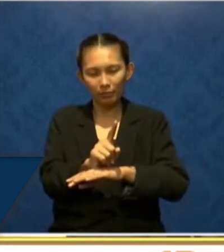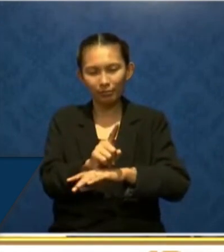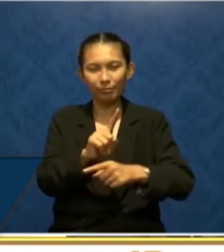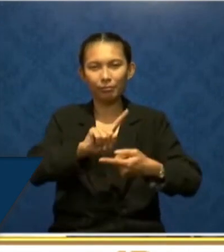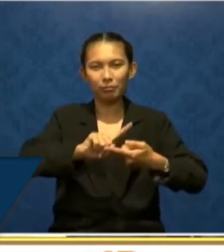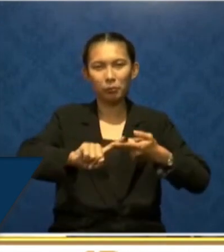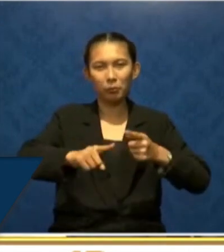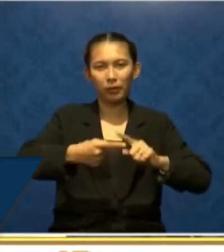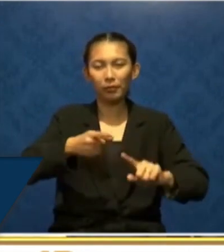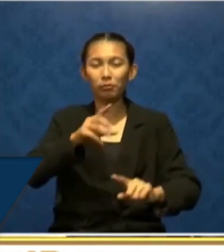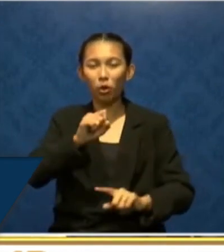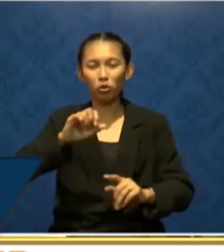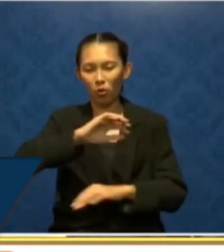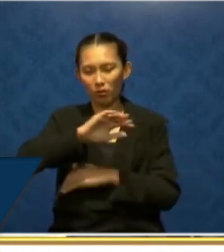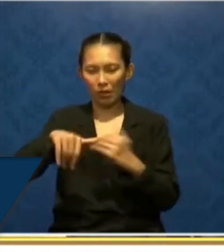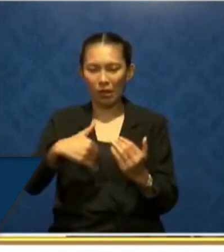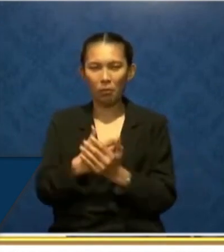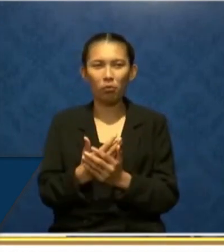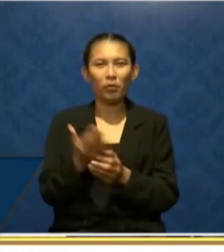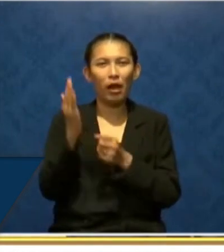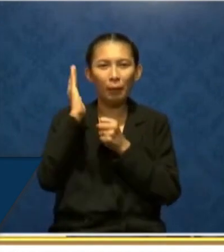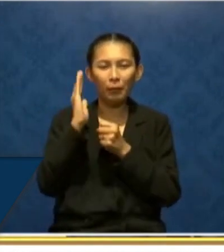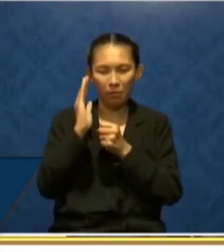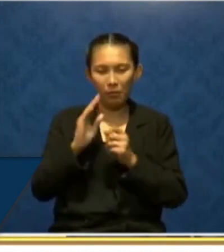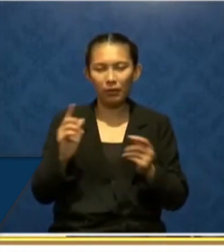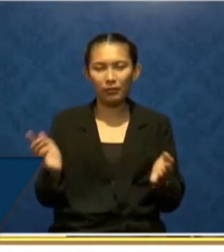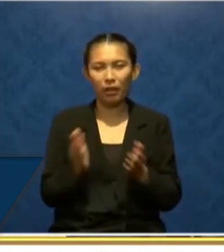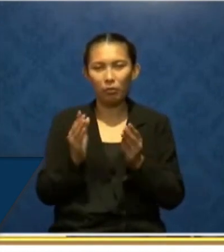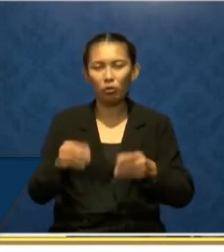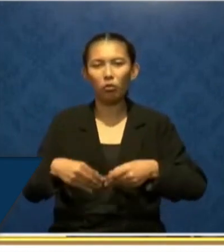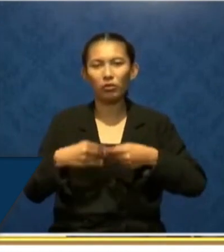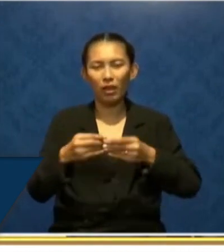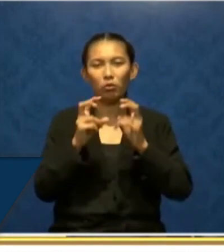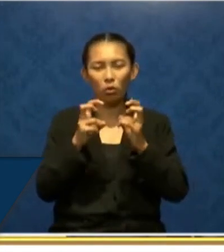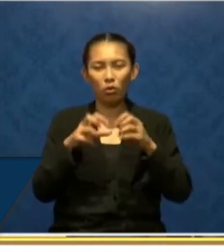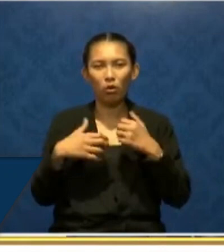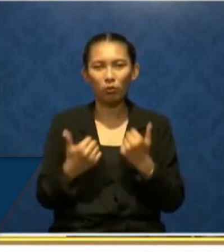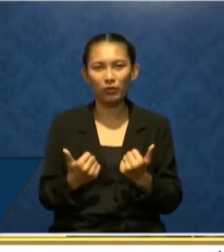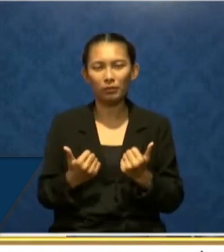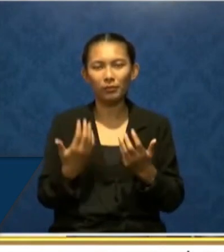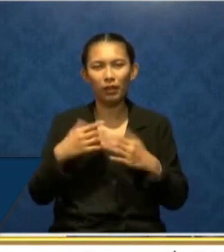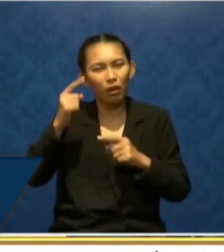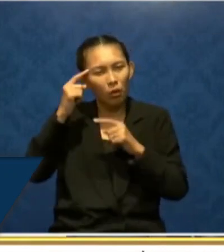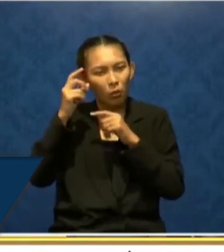กนะครับผมจึงอภิปรายสนับสนุนญัตติที่เพื่อนสมาชิกได้ตั้งขึ้นและหวังว่า